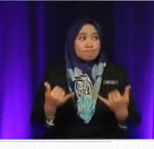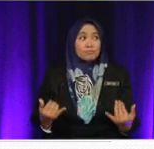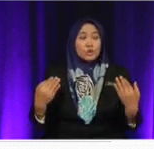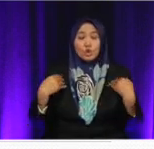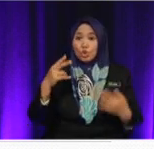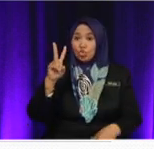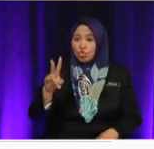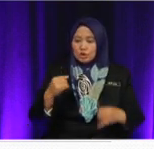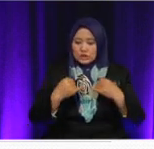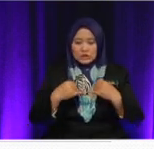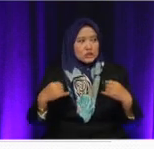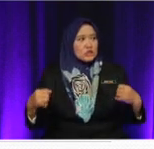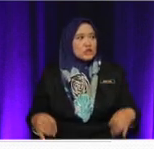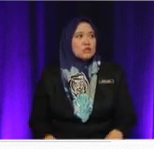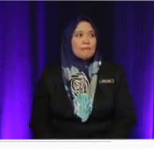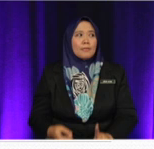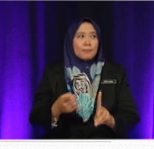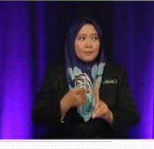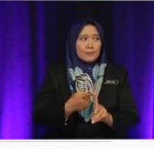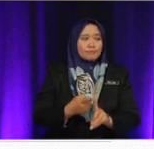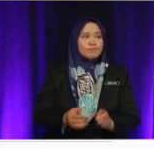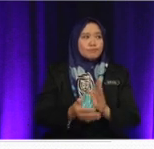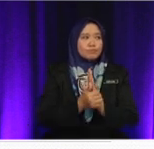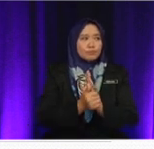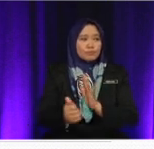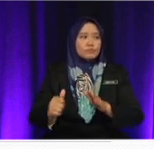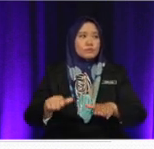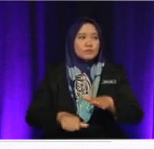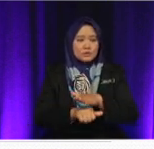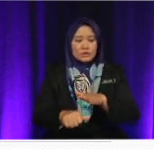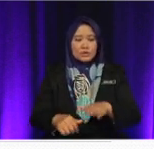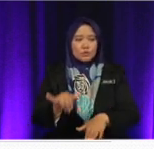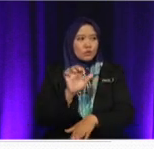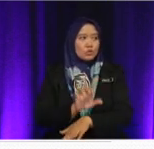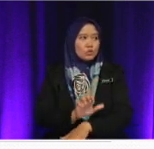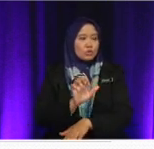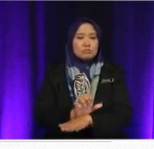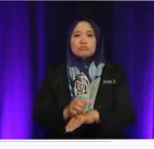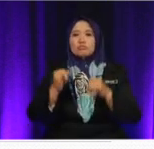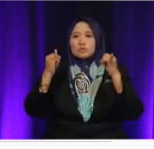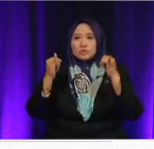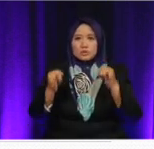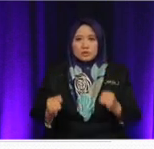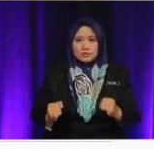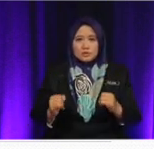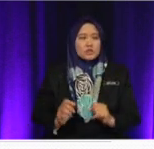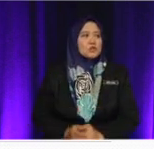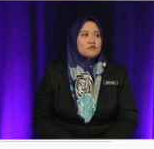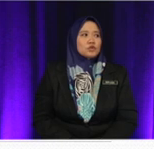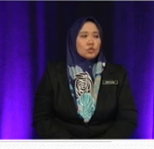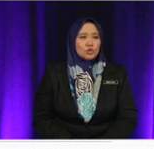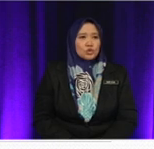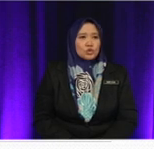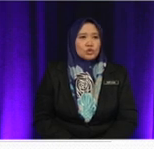umumnya, iaitu yang pertama, kemahiran asas keusahawanan individu. Murid kena ingat namanya kemahiran asas keusahawanan